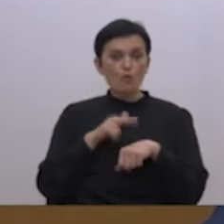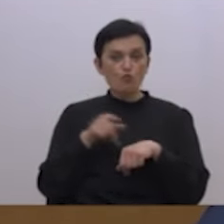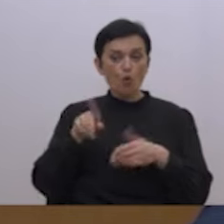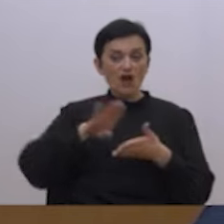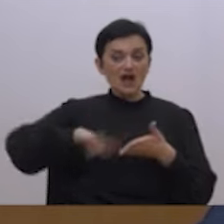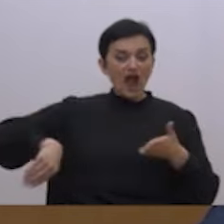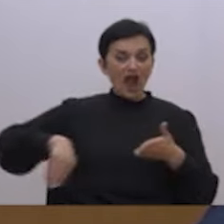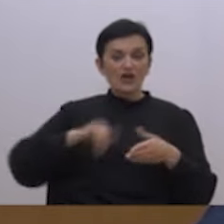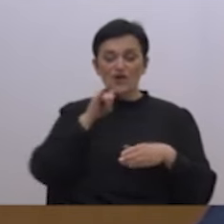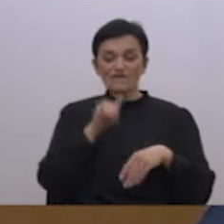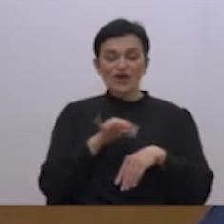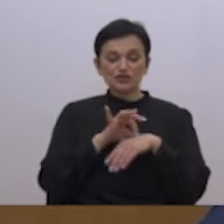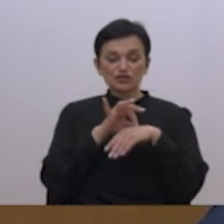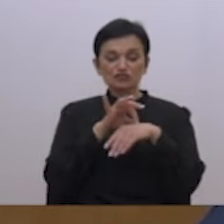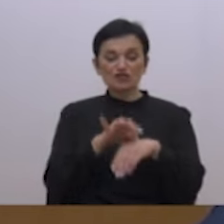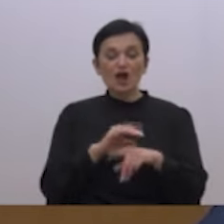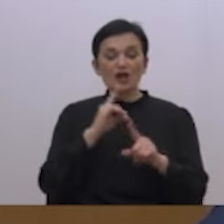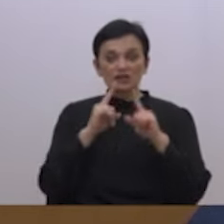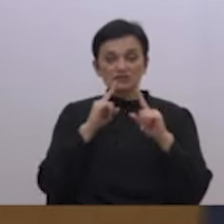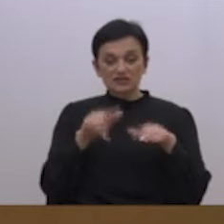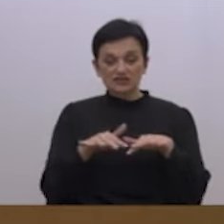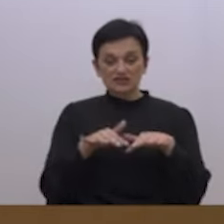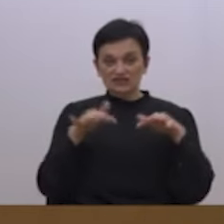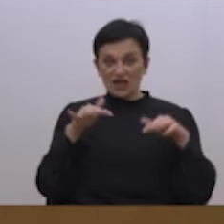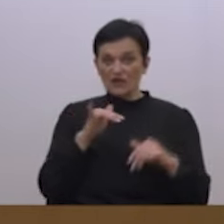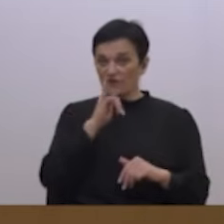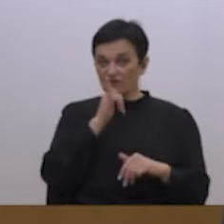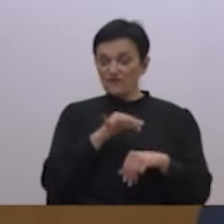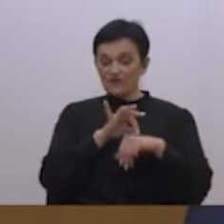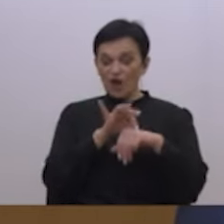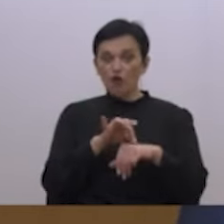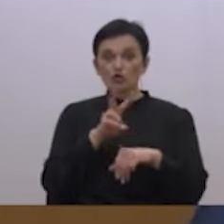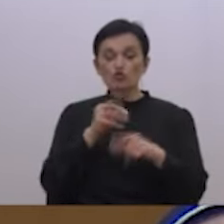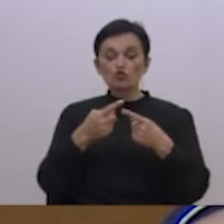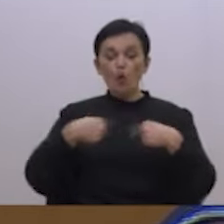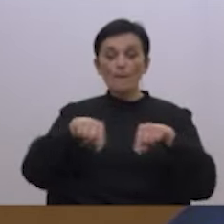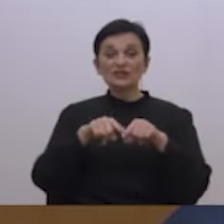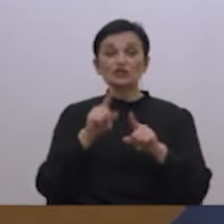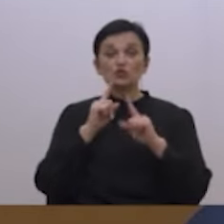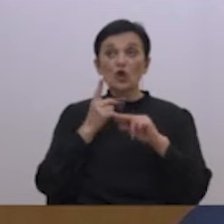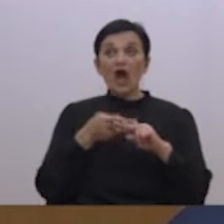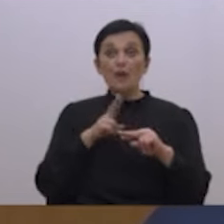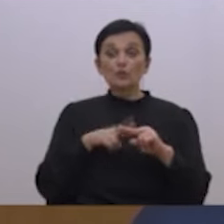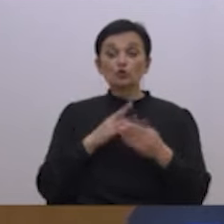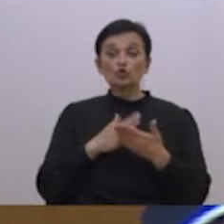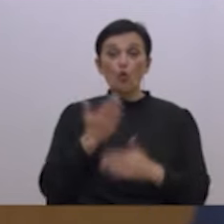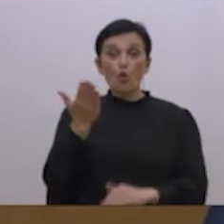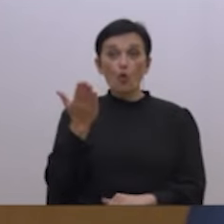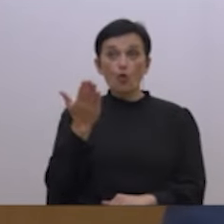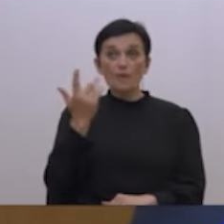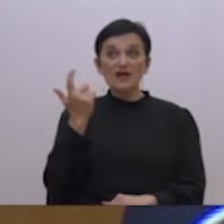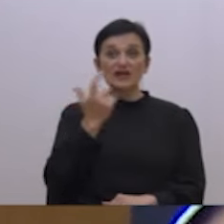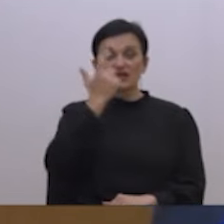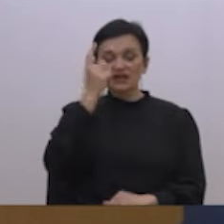ვერ ჩაგიტარებიათ სესია და ვერ ჩაგიტარებიათ კომიტეტის ხდომები. აი ამიტომ ახართ თქვენ